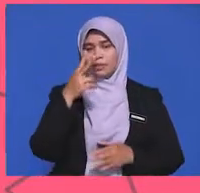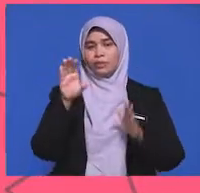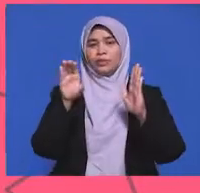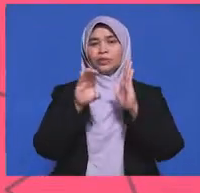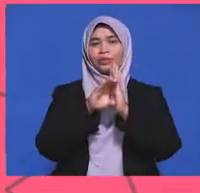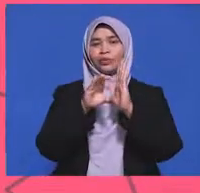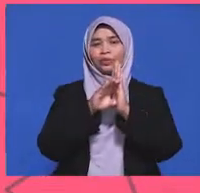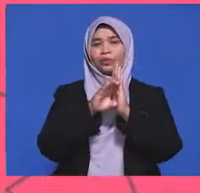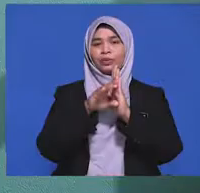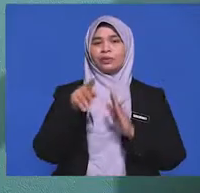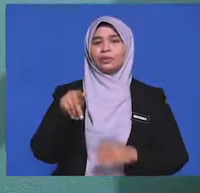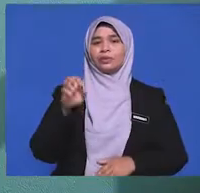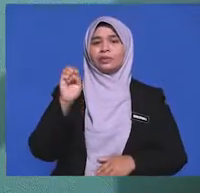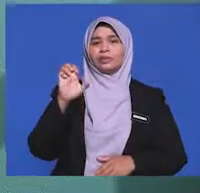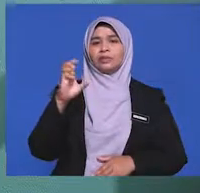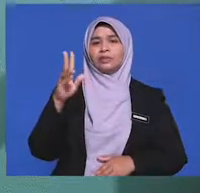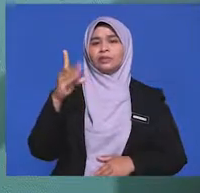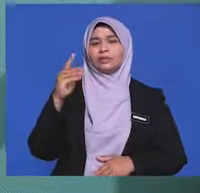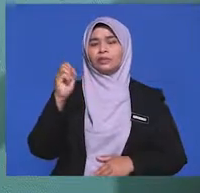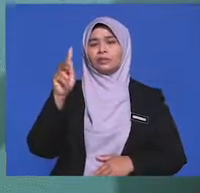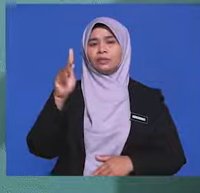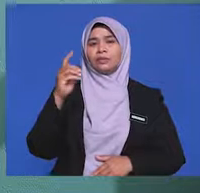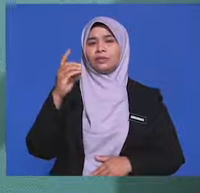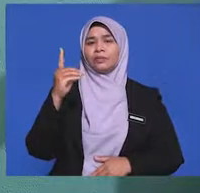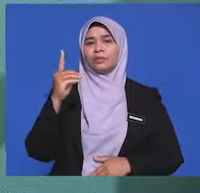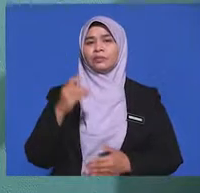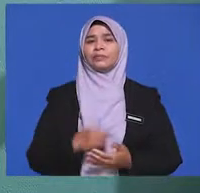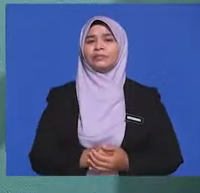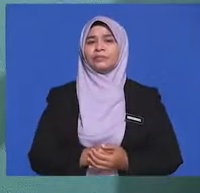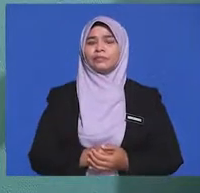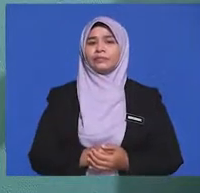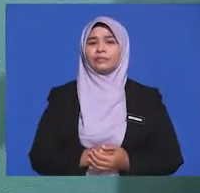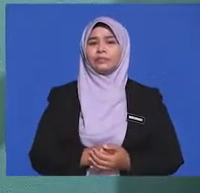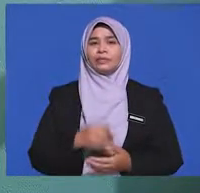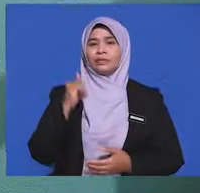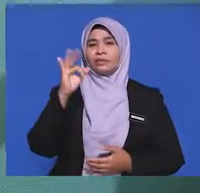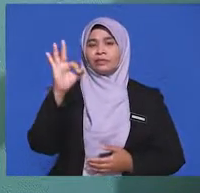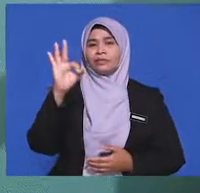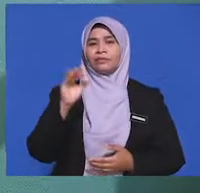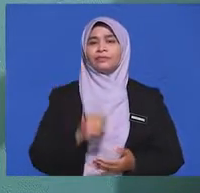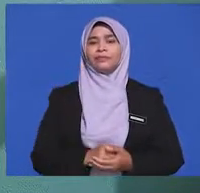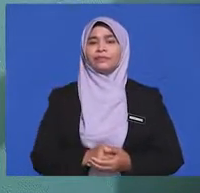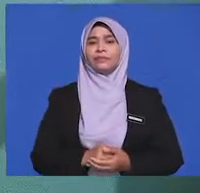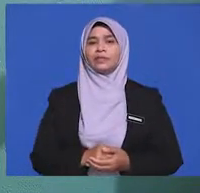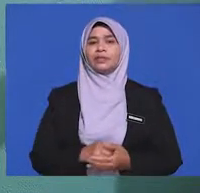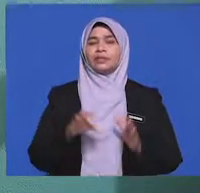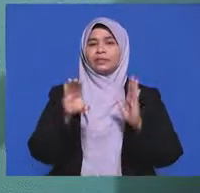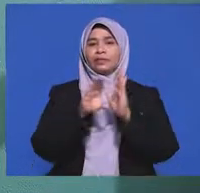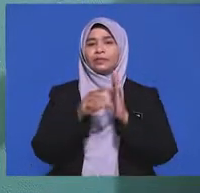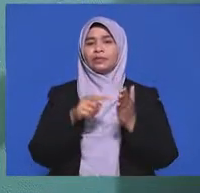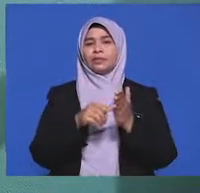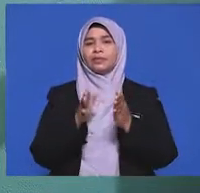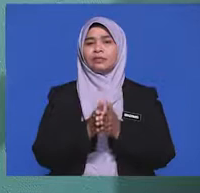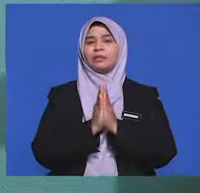aliran akan tamat. Baiklah, murid-murid. Mari kita lihat contoh pseudocode dan carta